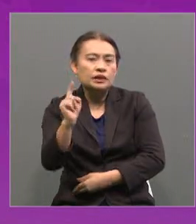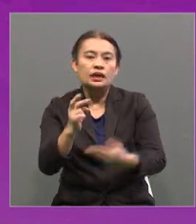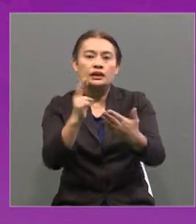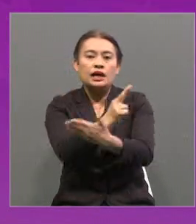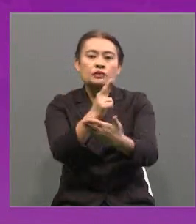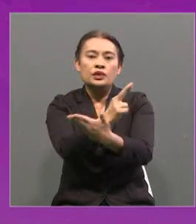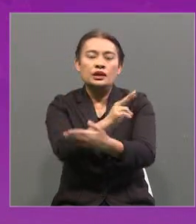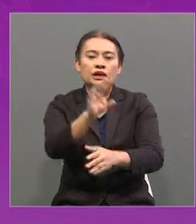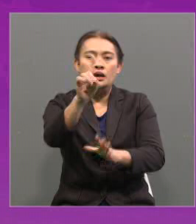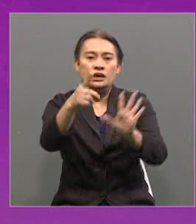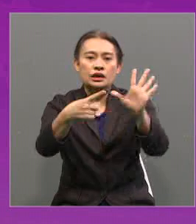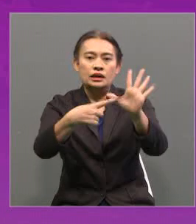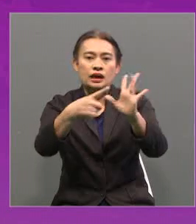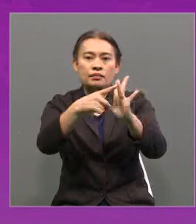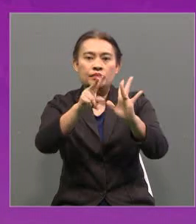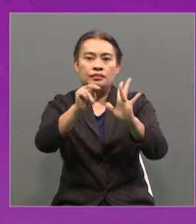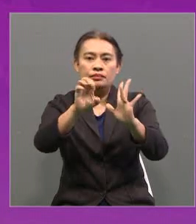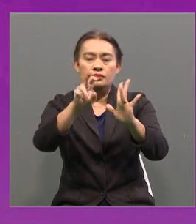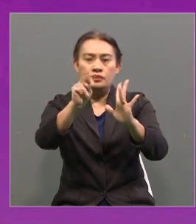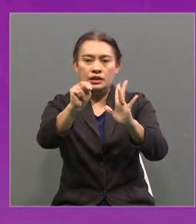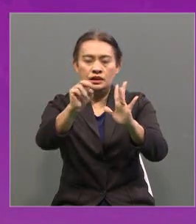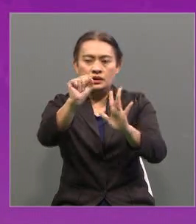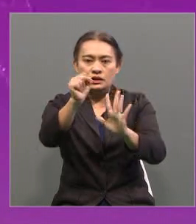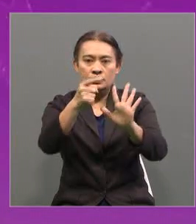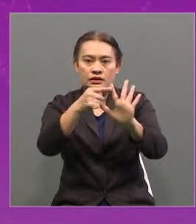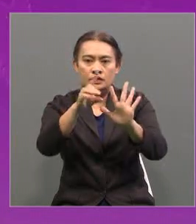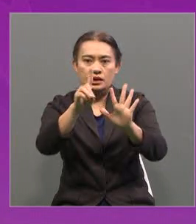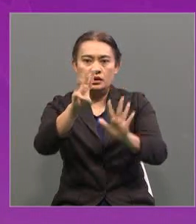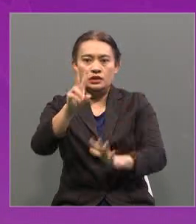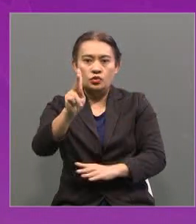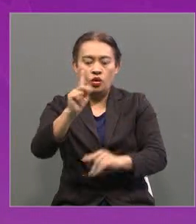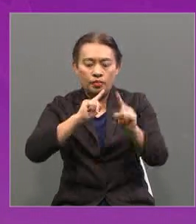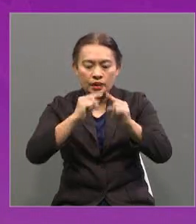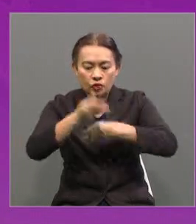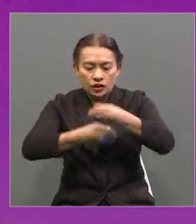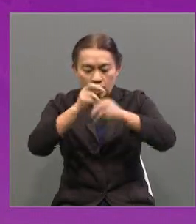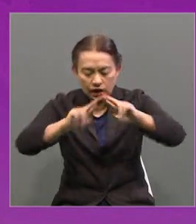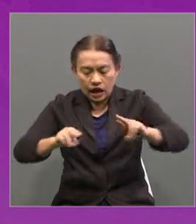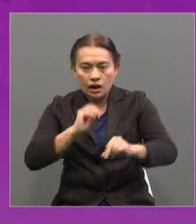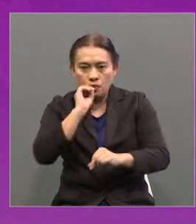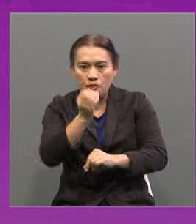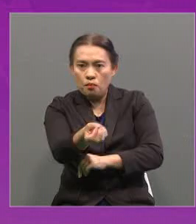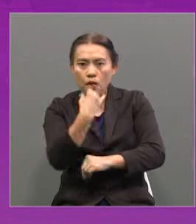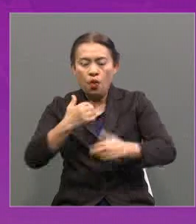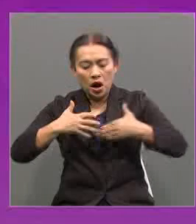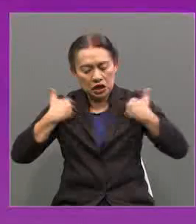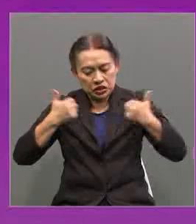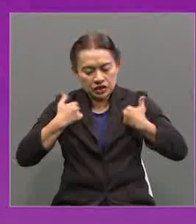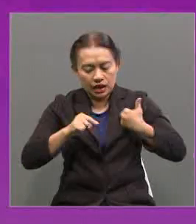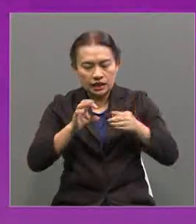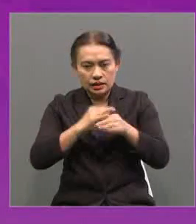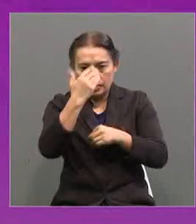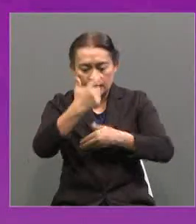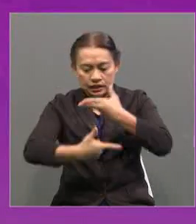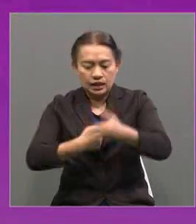ราชบุรีคุณผู้ชมไปคุยกับพ่อค้าแม่ค้าปรากฏว่าเขาดีใจกันมากนะเขาบอกว่าสัญญาณมาเต็มที่แล้วว่าในที่สุดตลาด